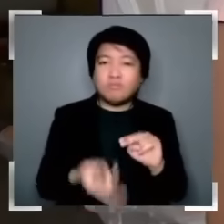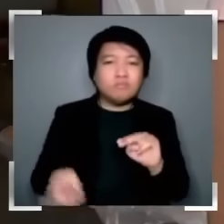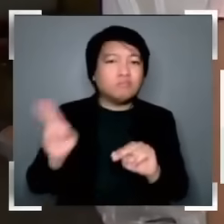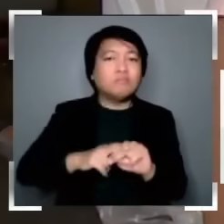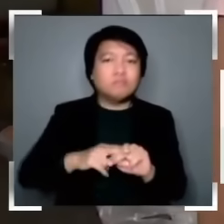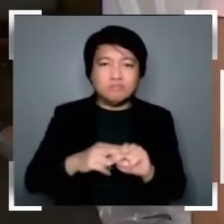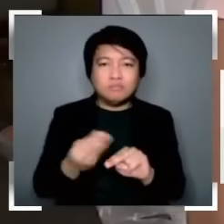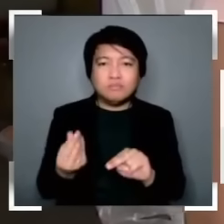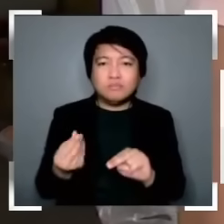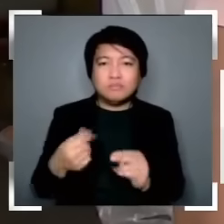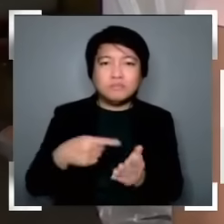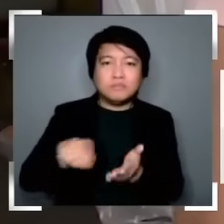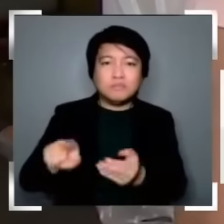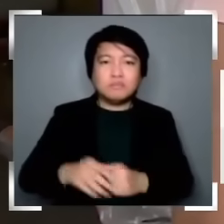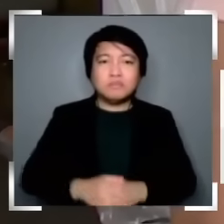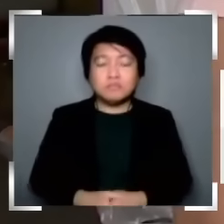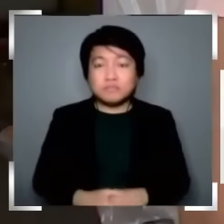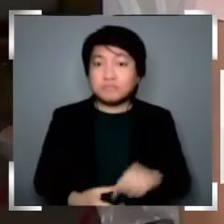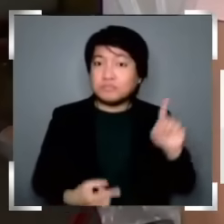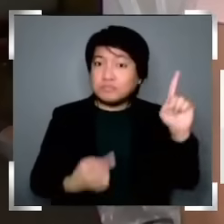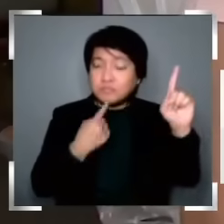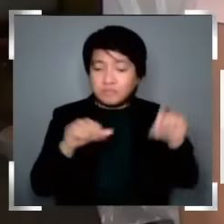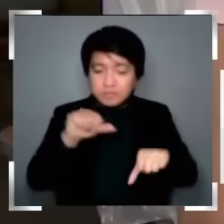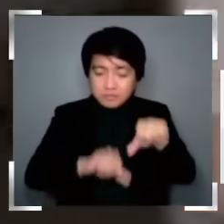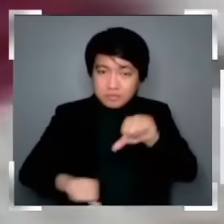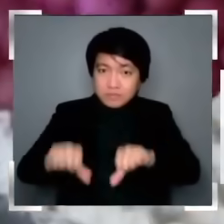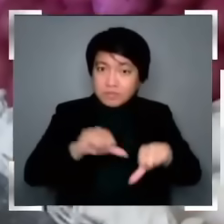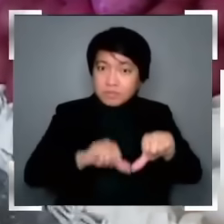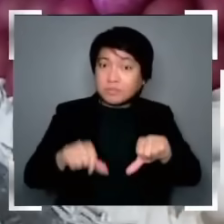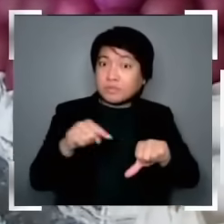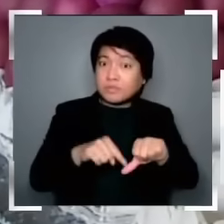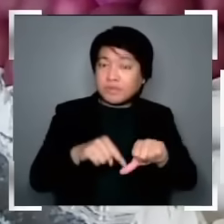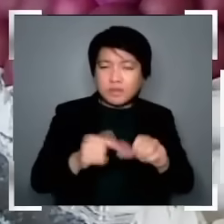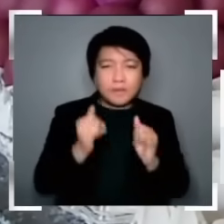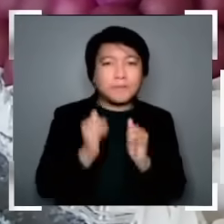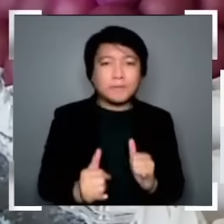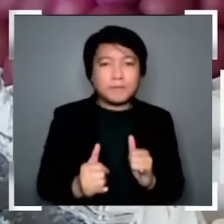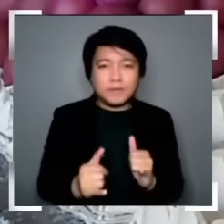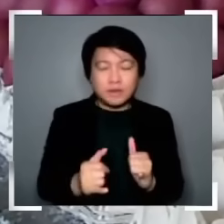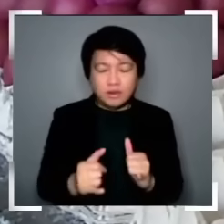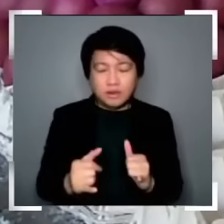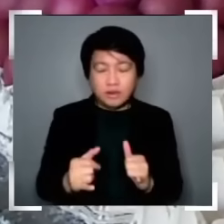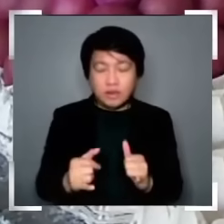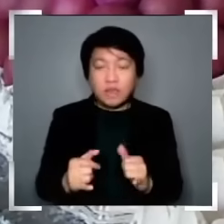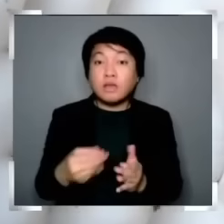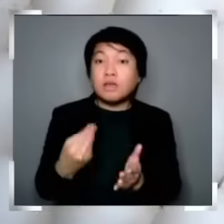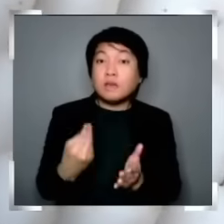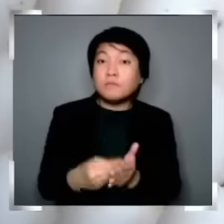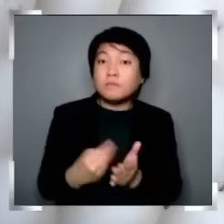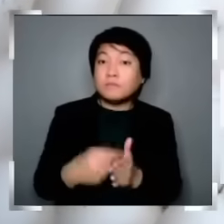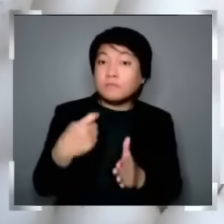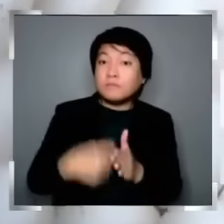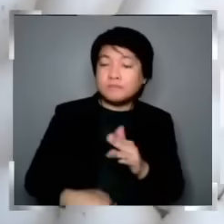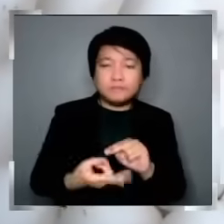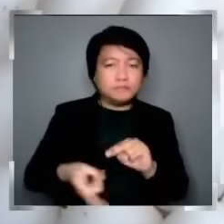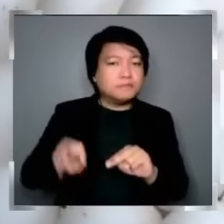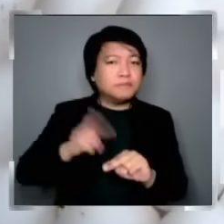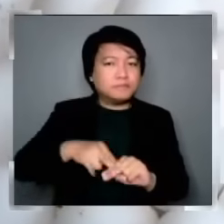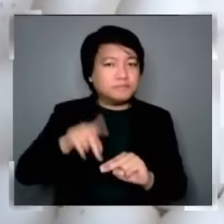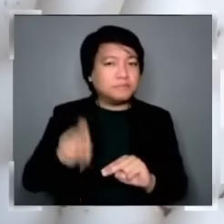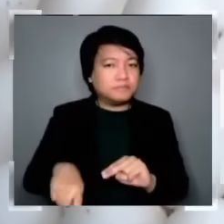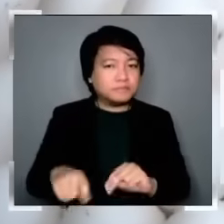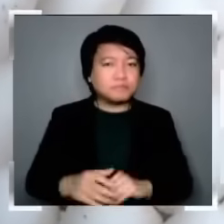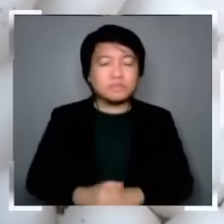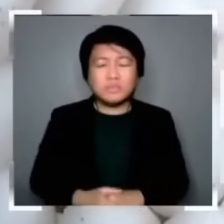hindi namin babawasan yung ingredients, magdagdag na lang kami ng presyo. Ayon sa Philippine Egg Board Association, bumababa ang supply